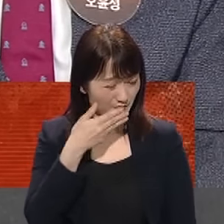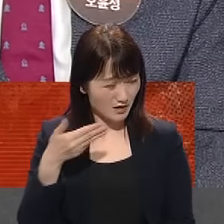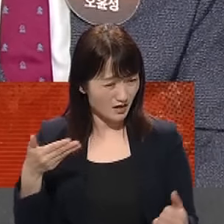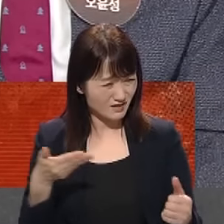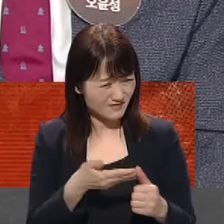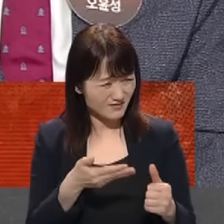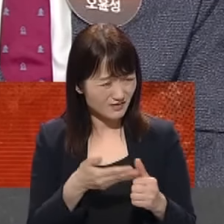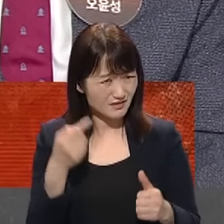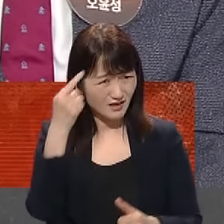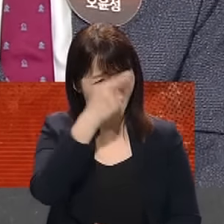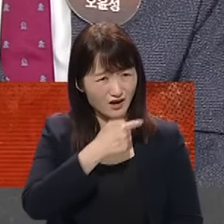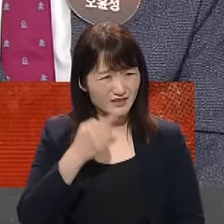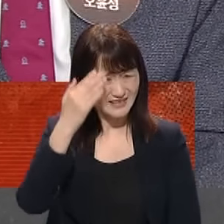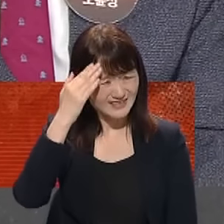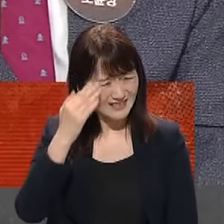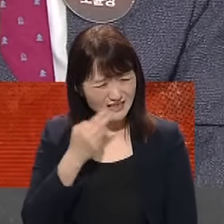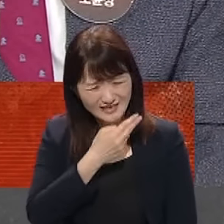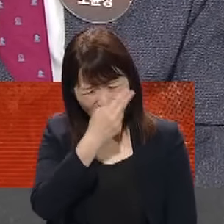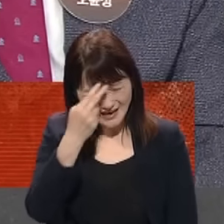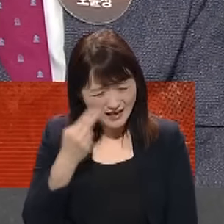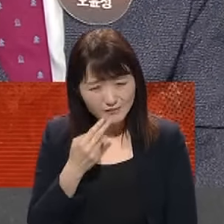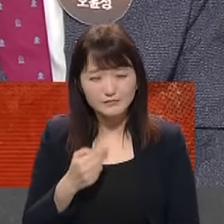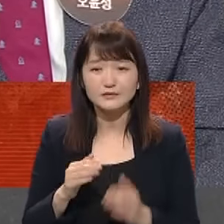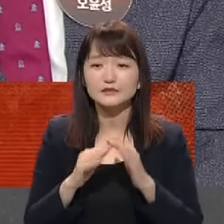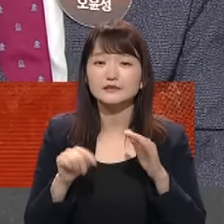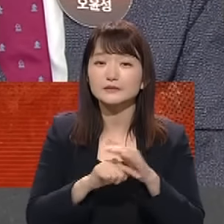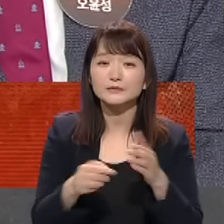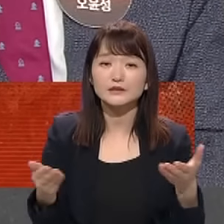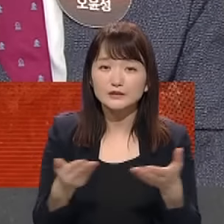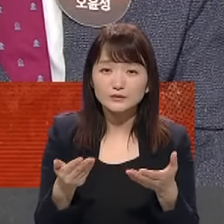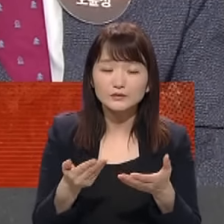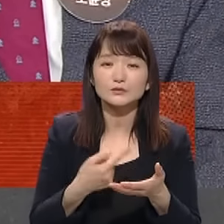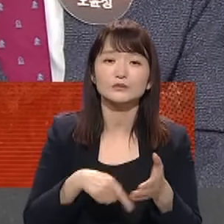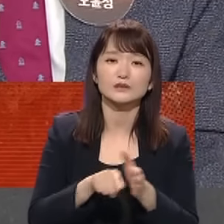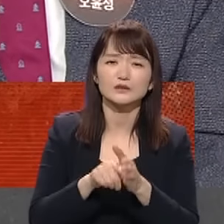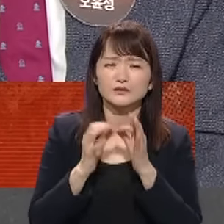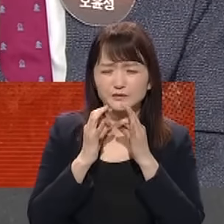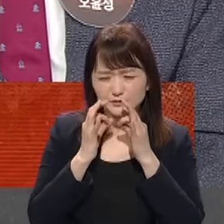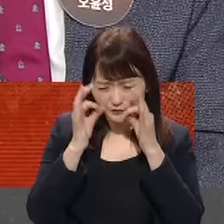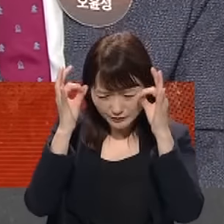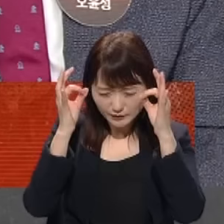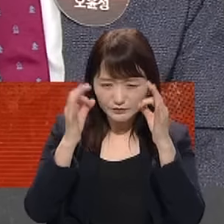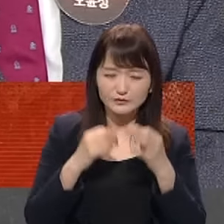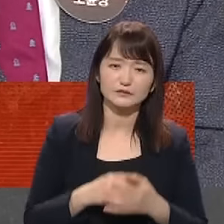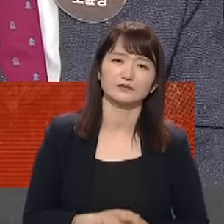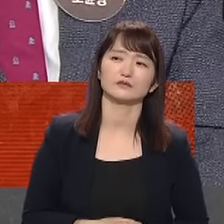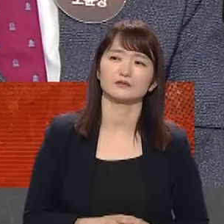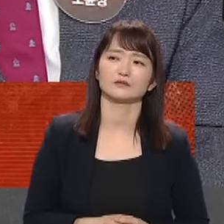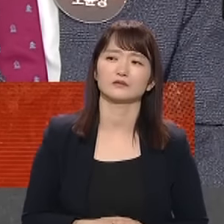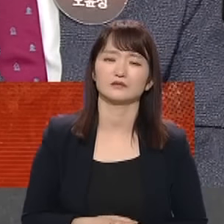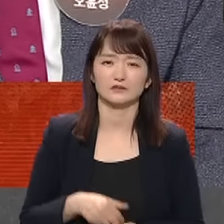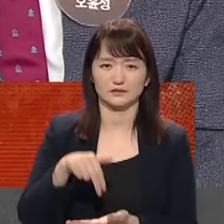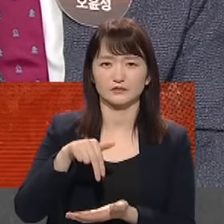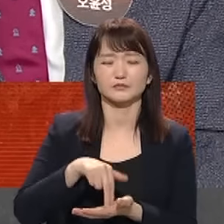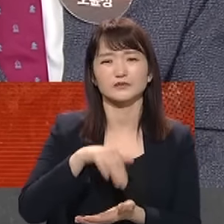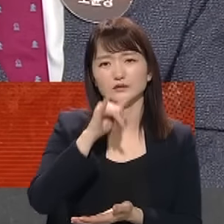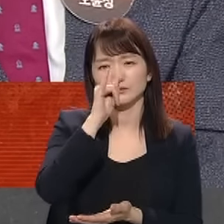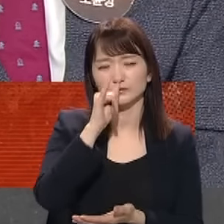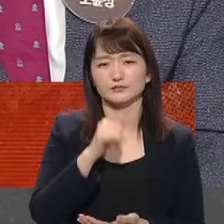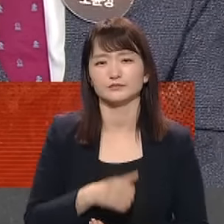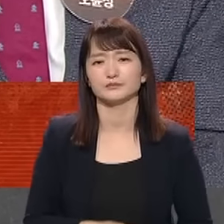이렇게 얼굴이 새까맣게 되도록끔 나는 집안을 위해서 최선을 다했다라고 예. 하는 이런 어떤 그 입장도 있을 수